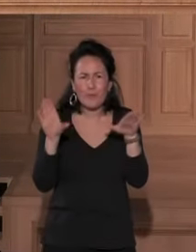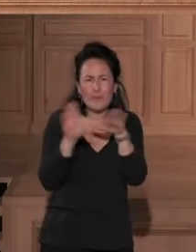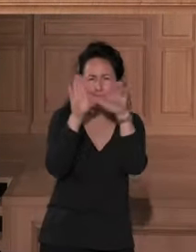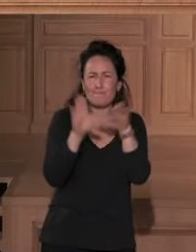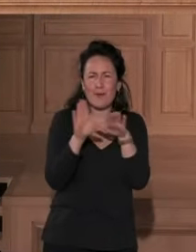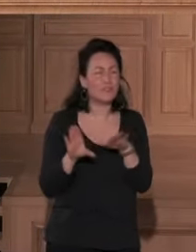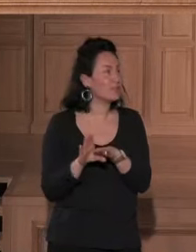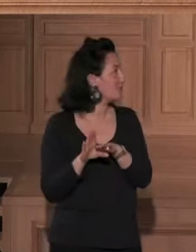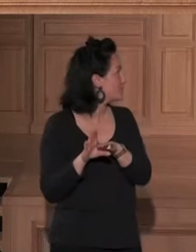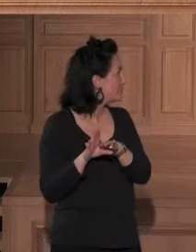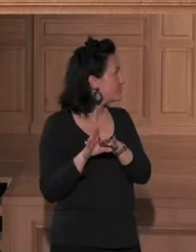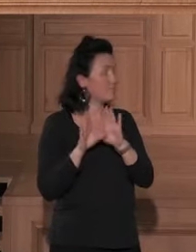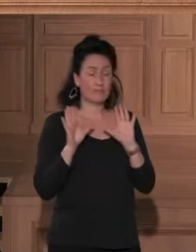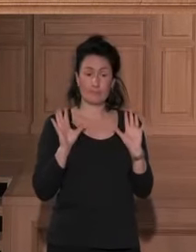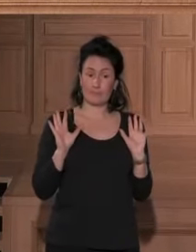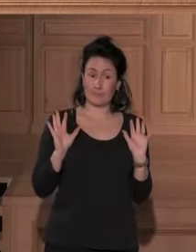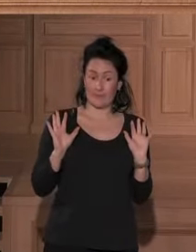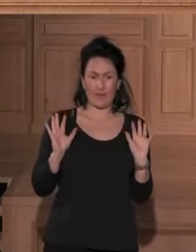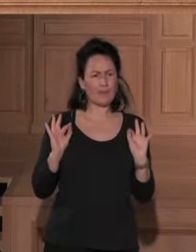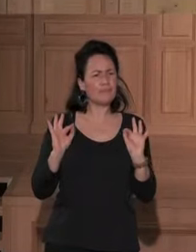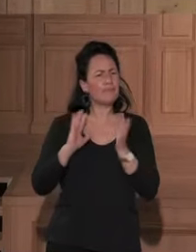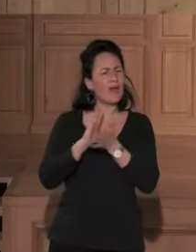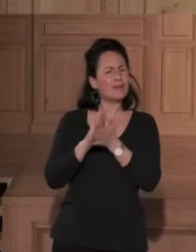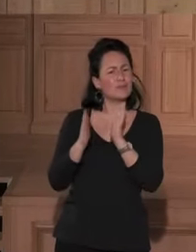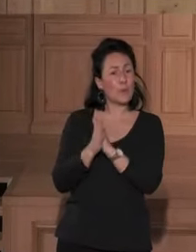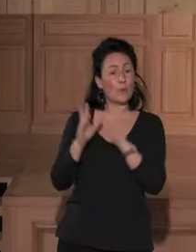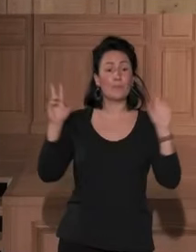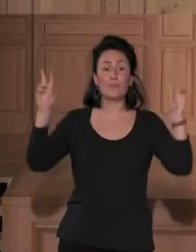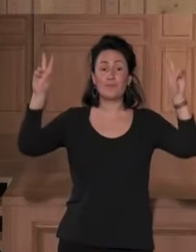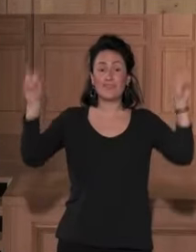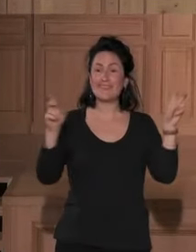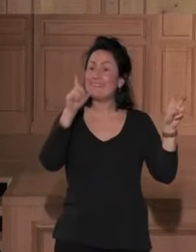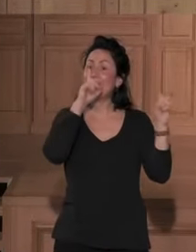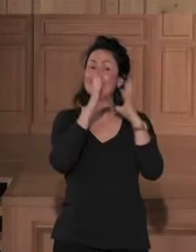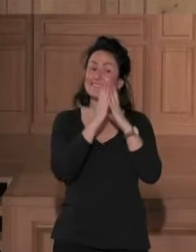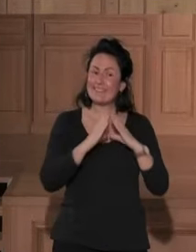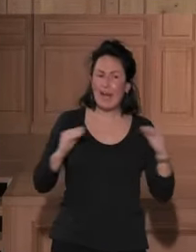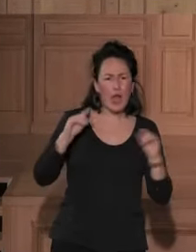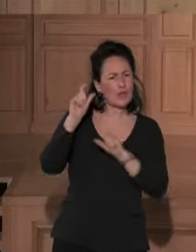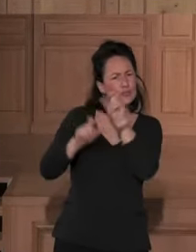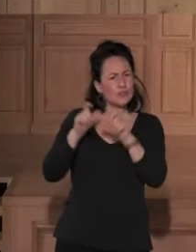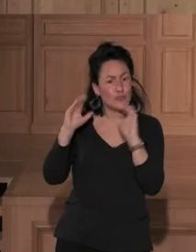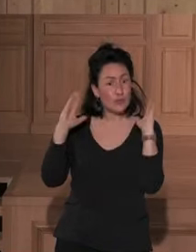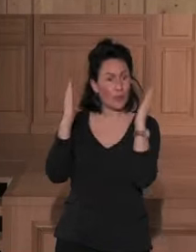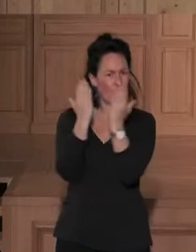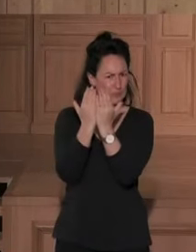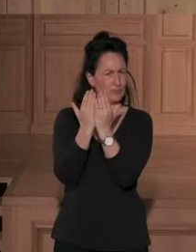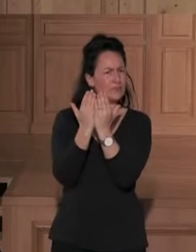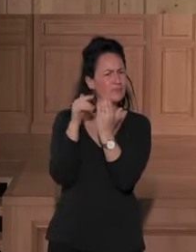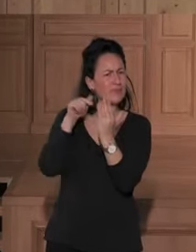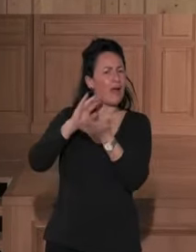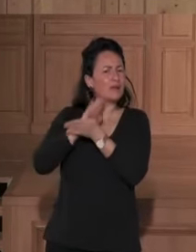de ce qui se vit au Silence des Justes, l'association de Stéphane Benamou et Daoud Tatou que nous accueillons ce soir.